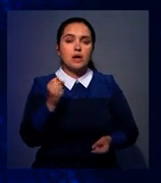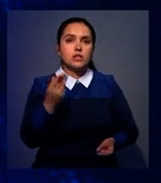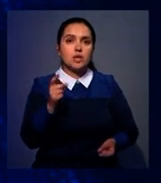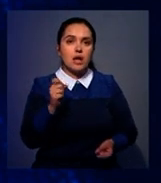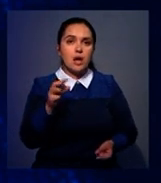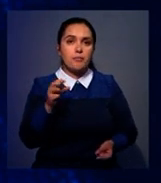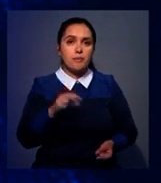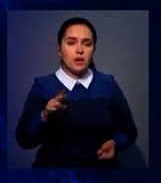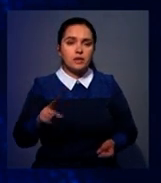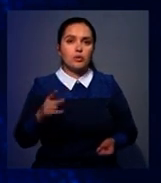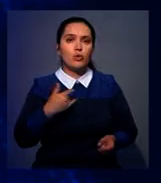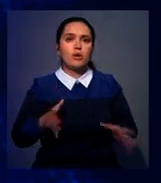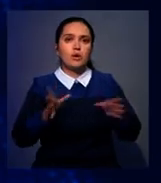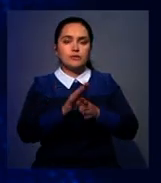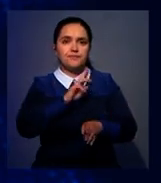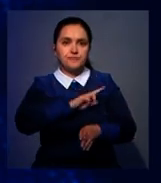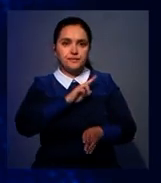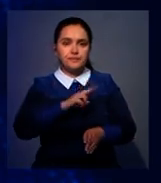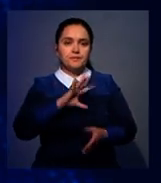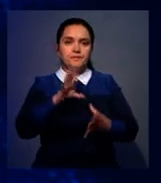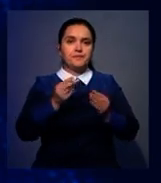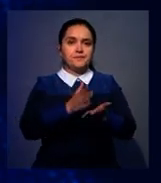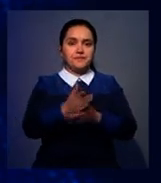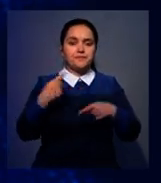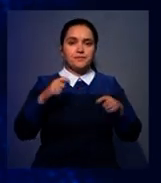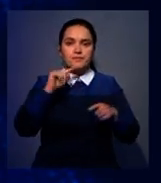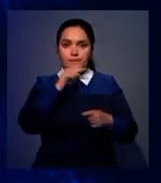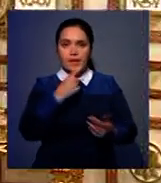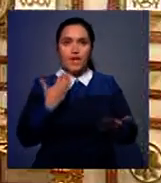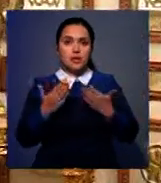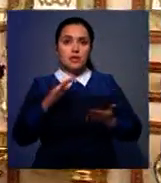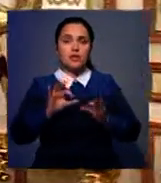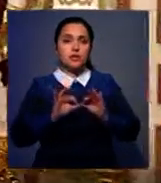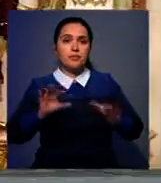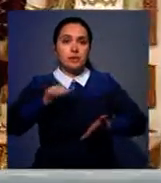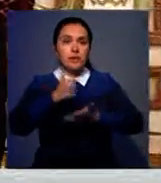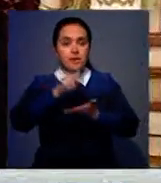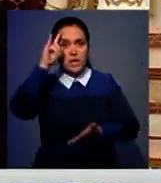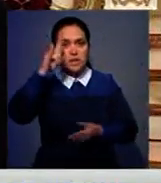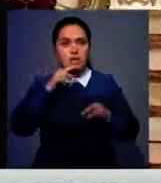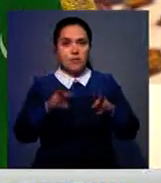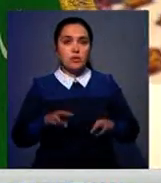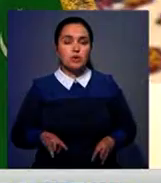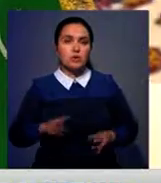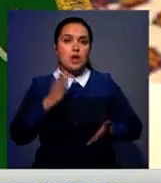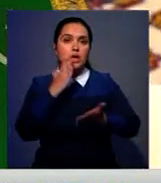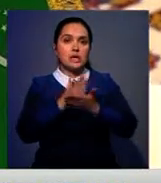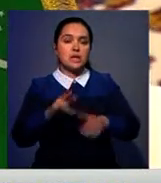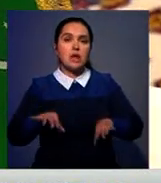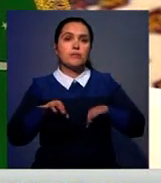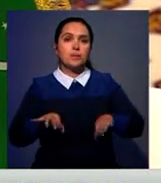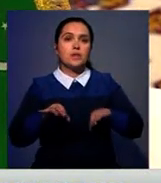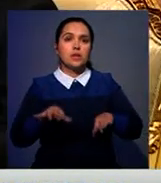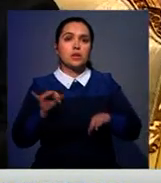они обсудили перспективы сотрудничества двух стран по всем направлениям торгово-экономических отношений. По словам главы казахстанского правительства, с учетом